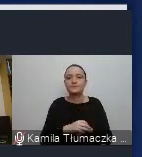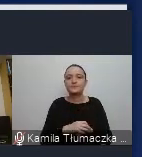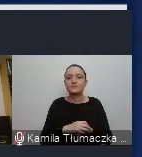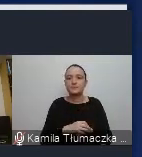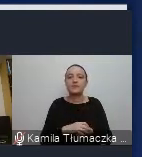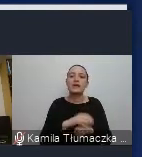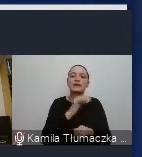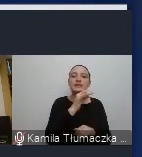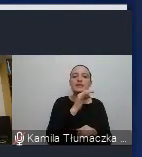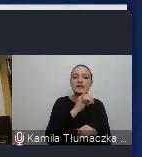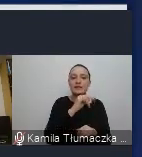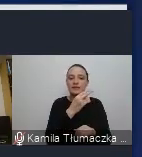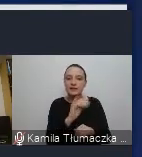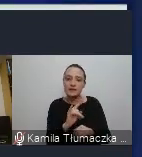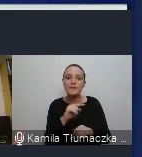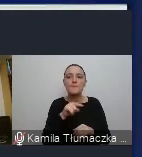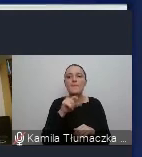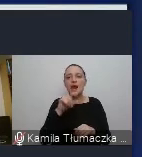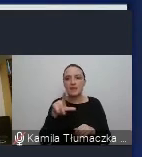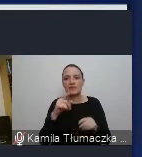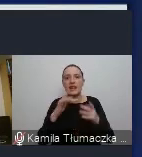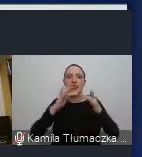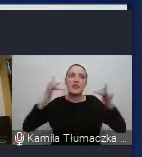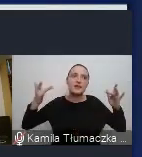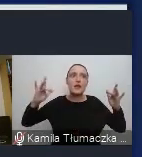Już wspominałam, do przecinania zbyt długich linków.